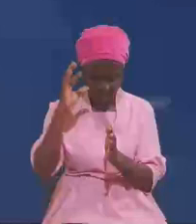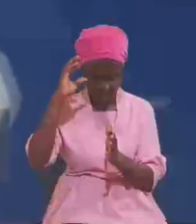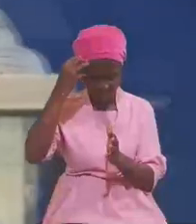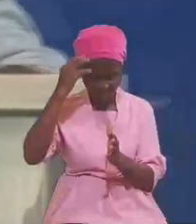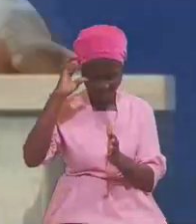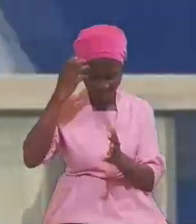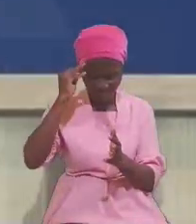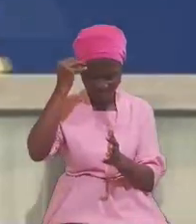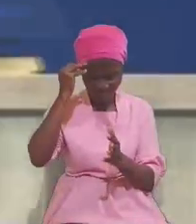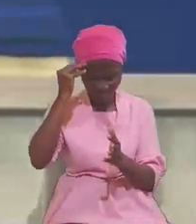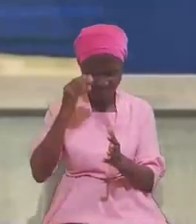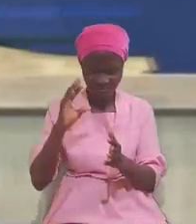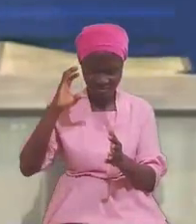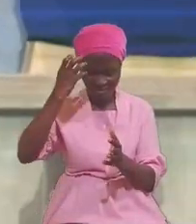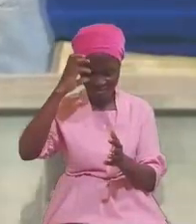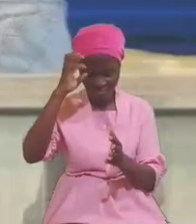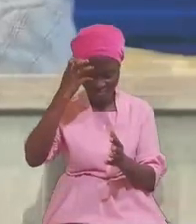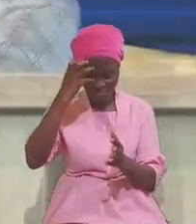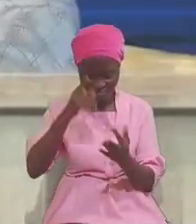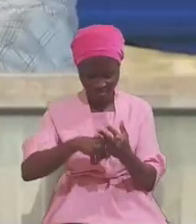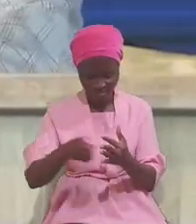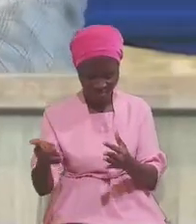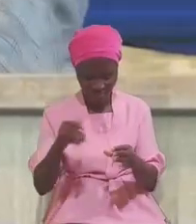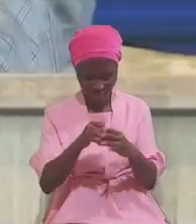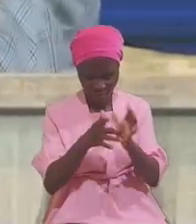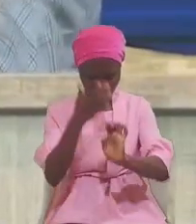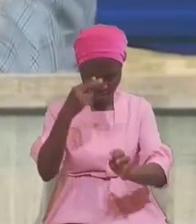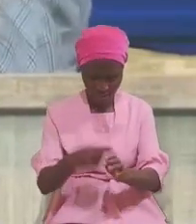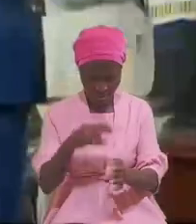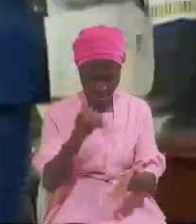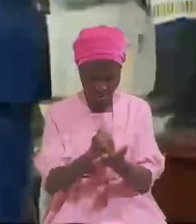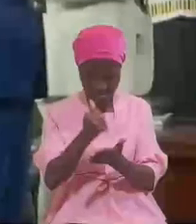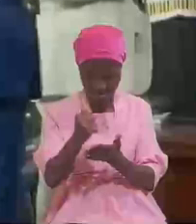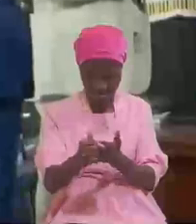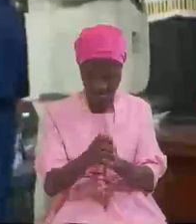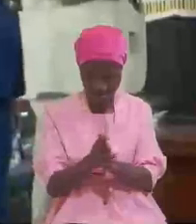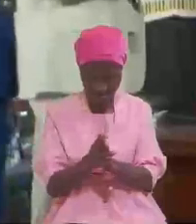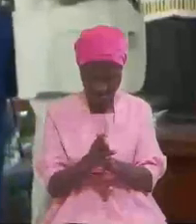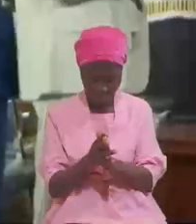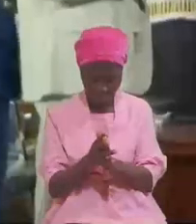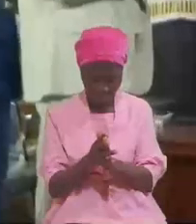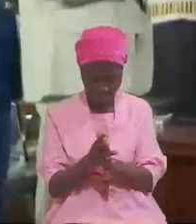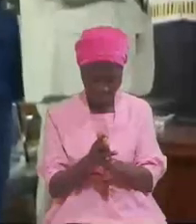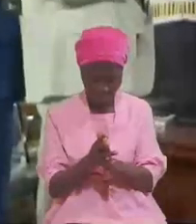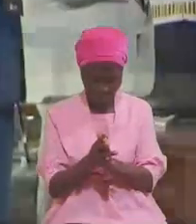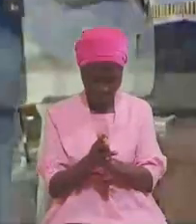Folie, problèmes mentaux, sortez de là au nom de Jésus-Christ.